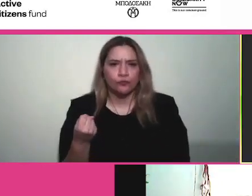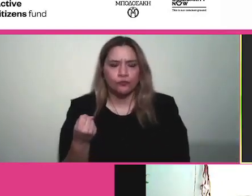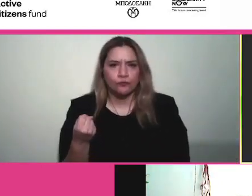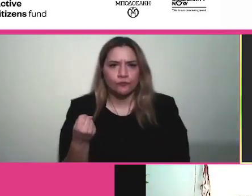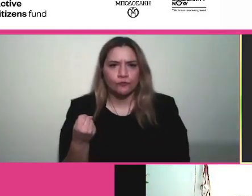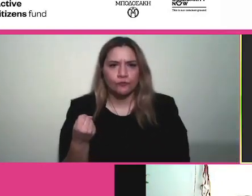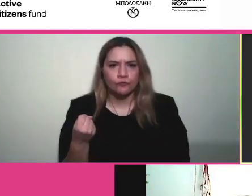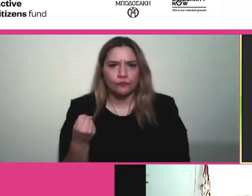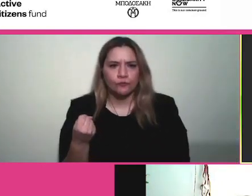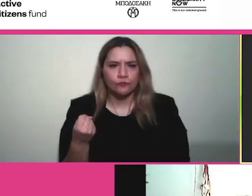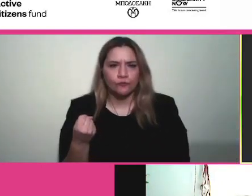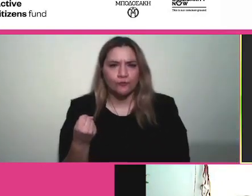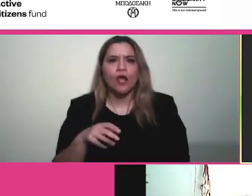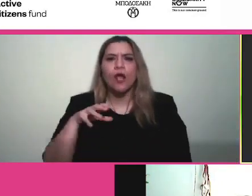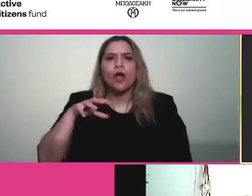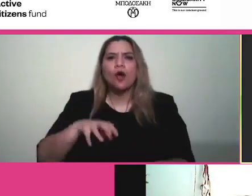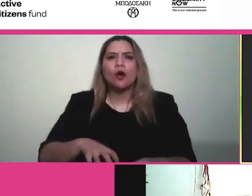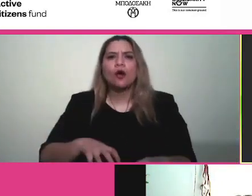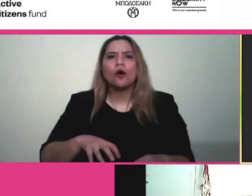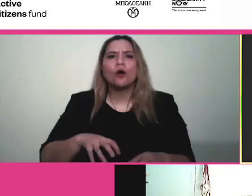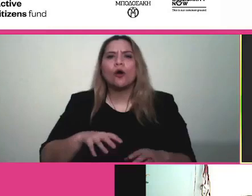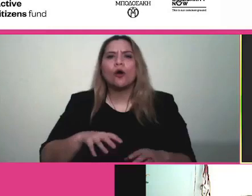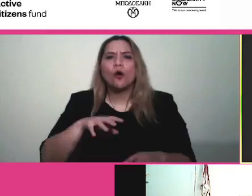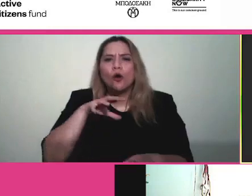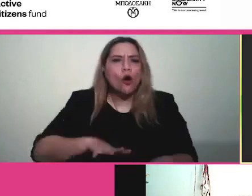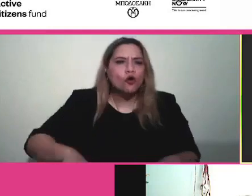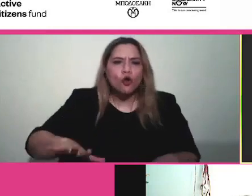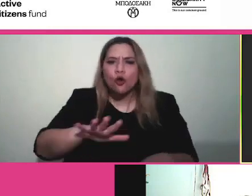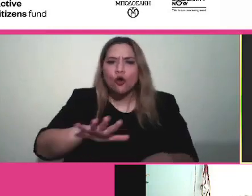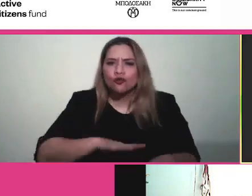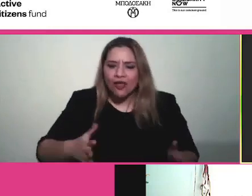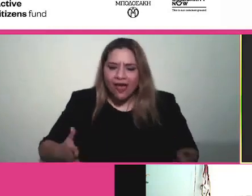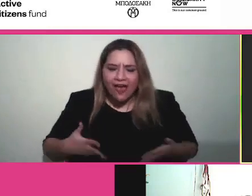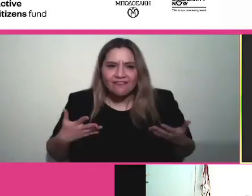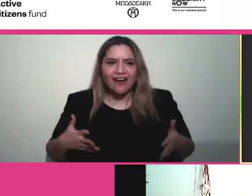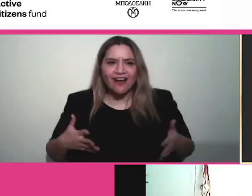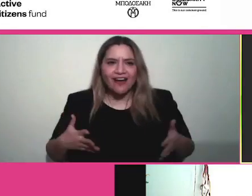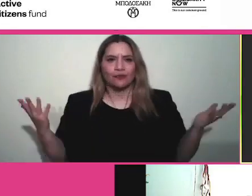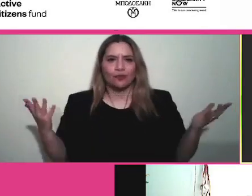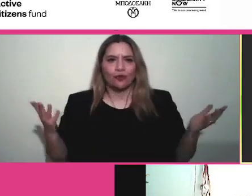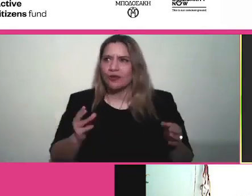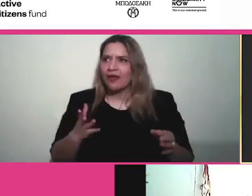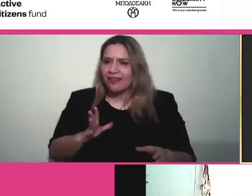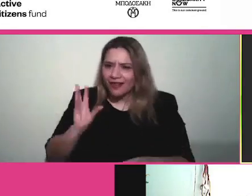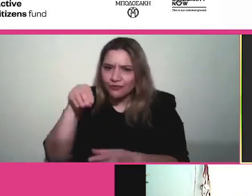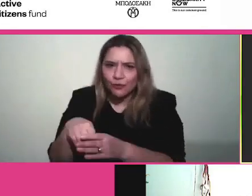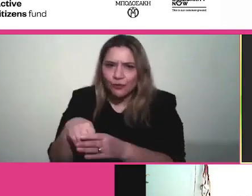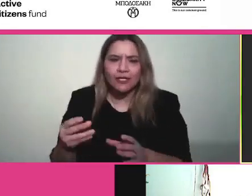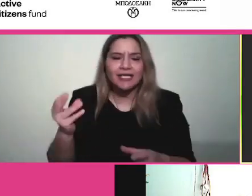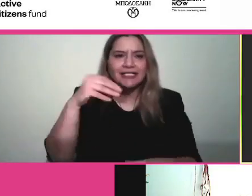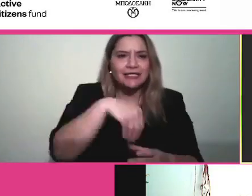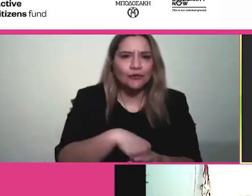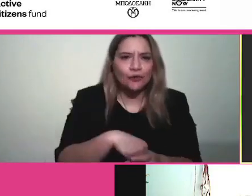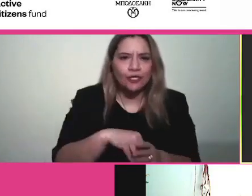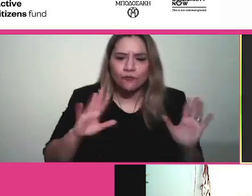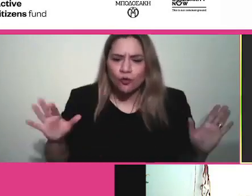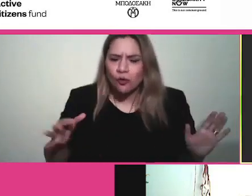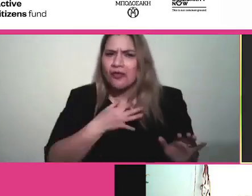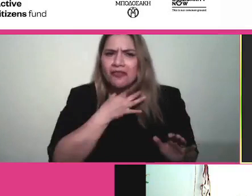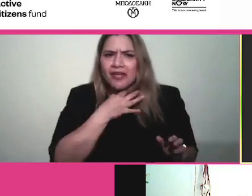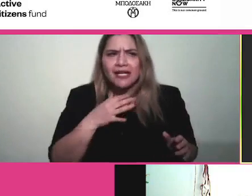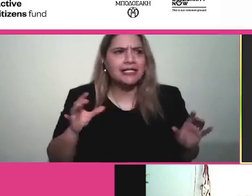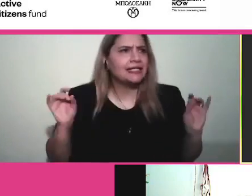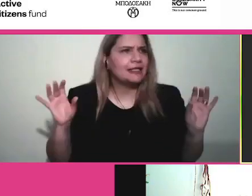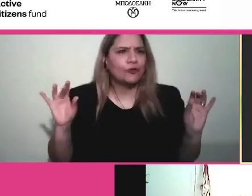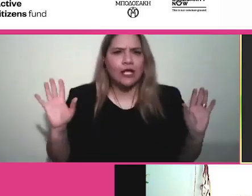ο χώρος που μπαίνουν να είναι καθαρά ευχάριστος. Να το κάνουν γιατί είναι ευχάριστος και δεν χρειάζεται να έχουν τίποτα. Το κάνουν γιατί το